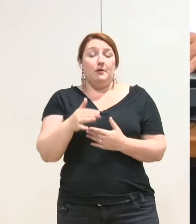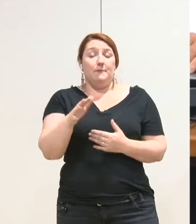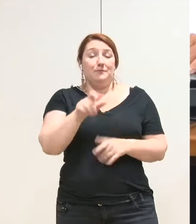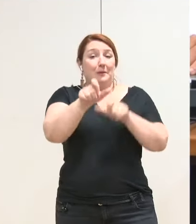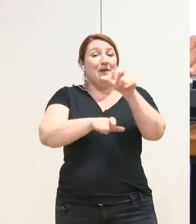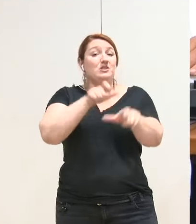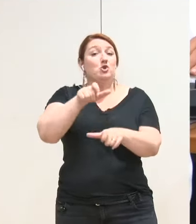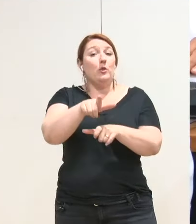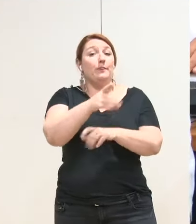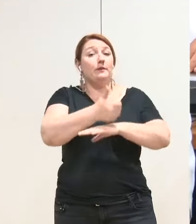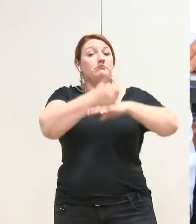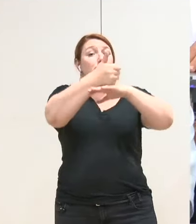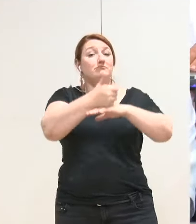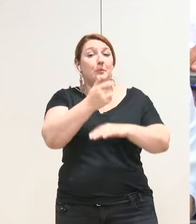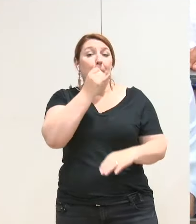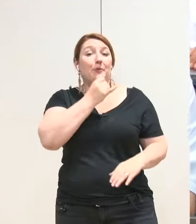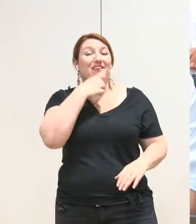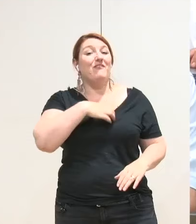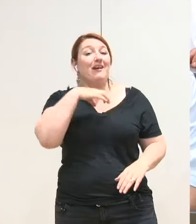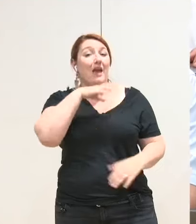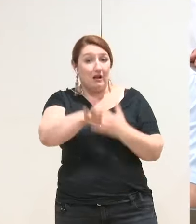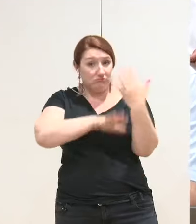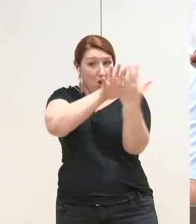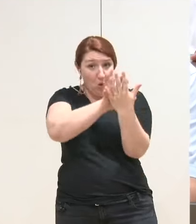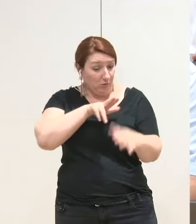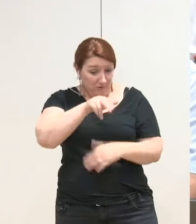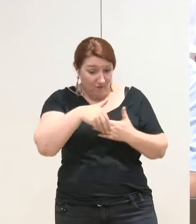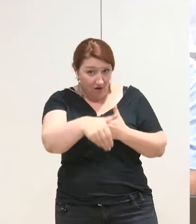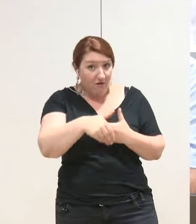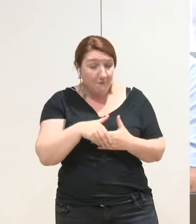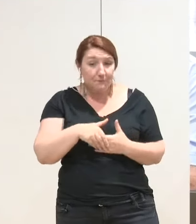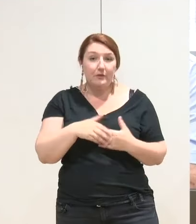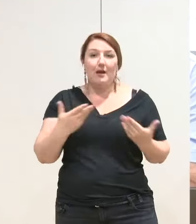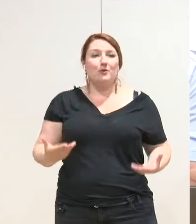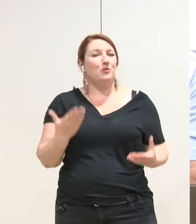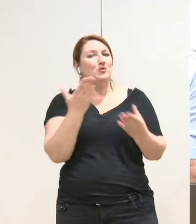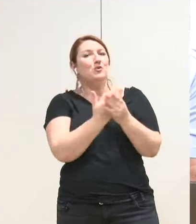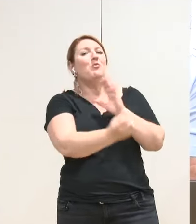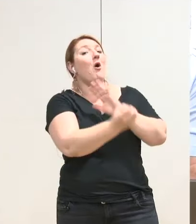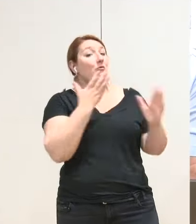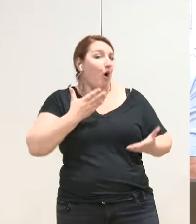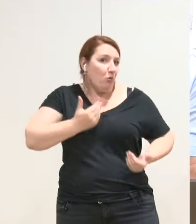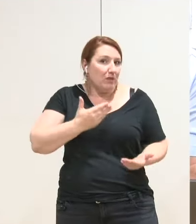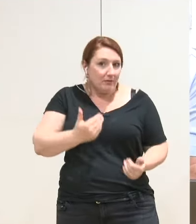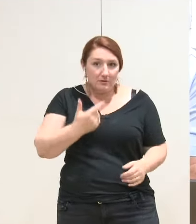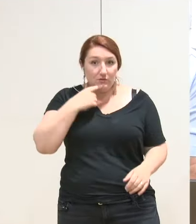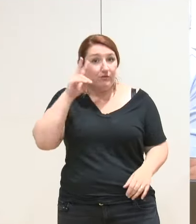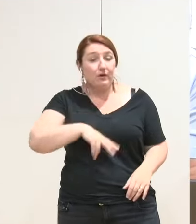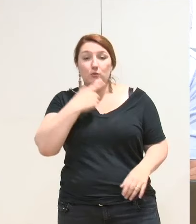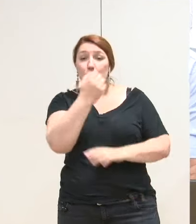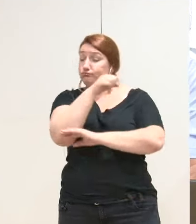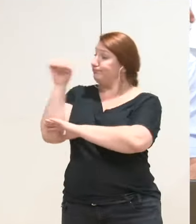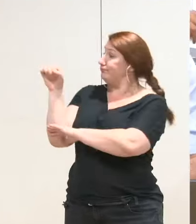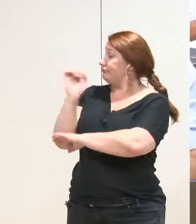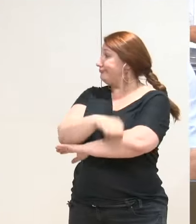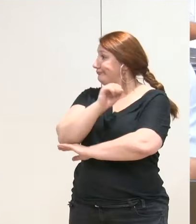les personnes qui tiennent la petite fringale nous attendons actuellement des documents qu'ils doivent nous fournir donc nous ne nous désintéressons pas du